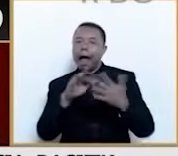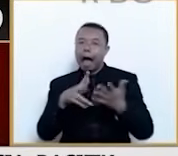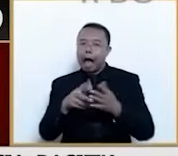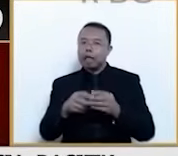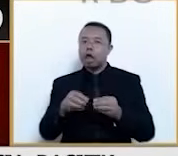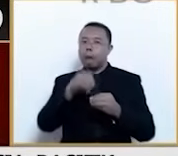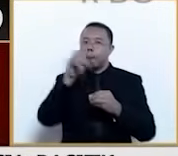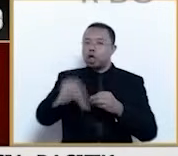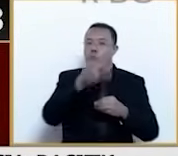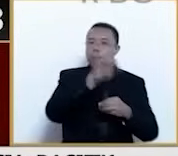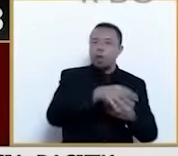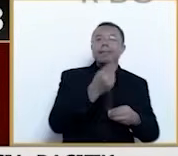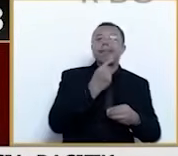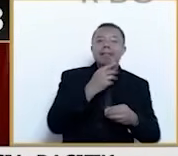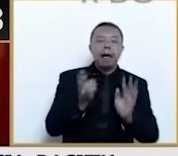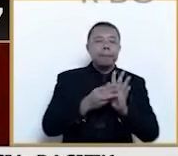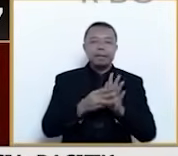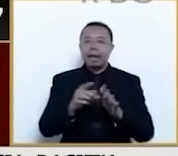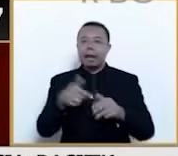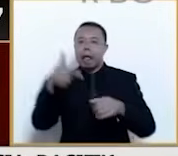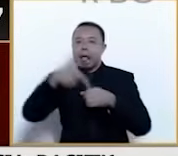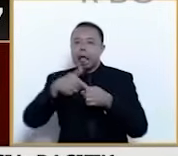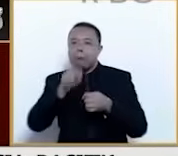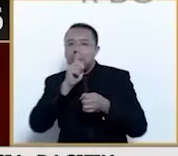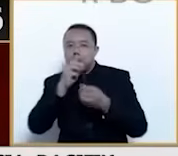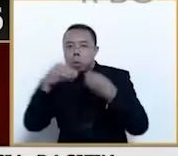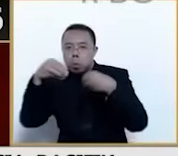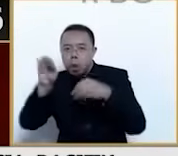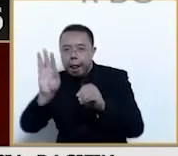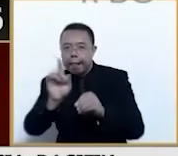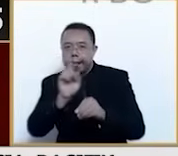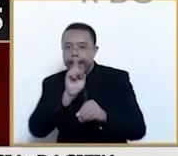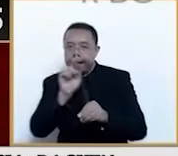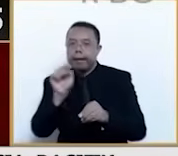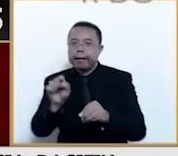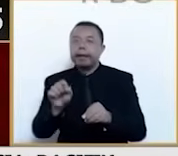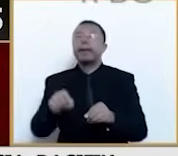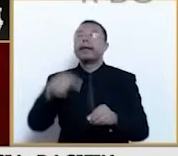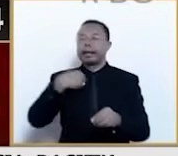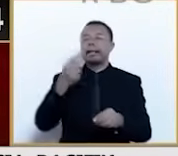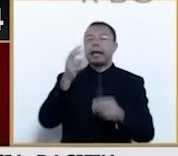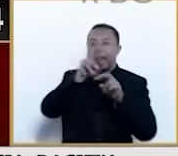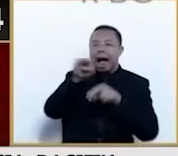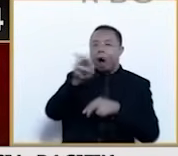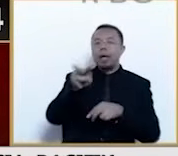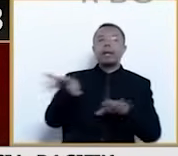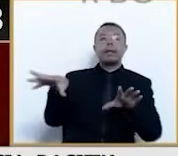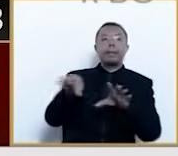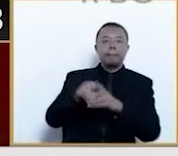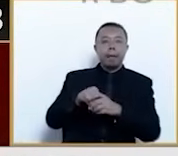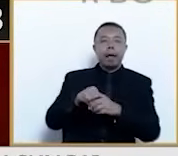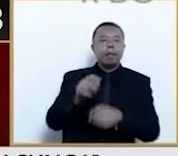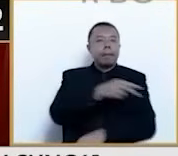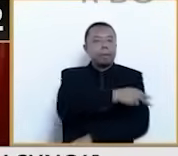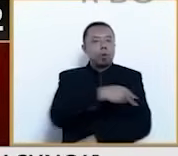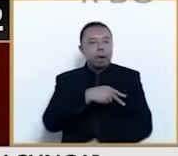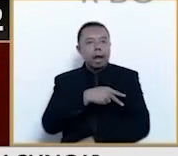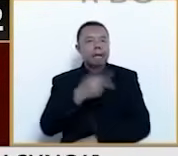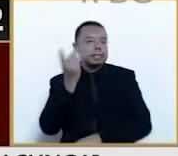istilahnya kebocoran tentang SPBU ini. Itu tentu kita akan libatkan pihak-pihak